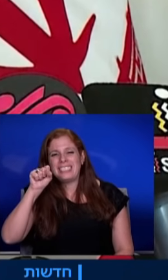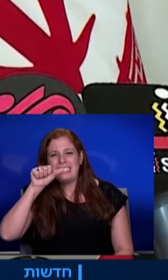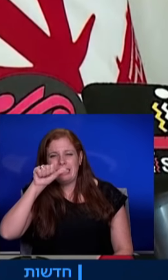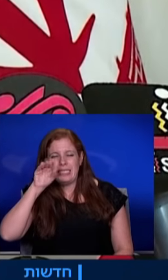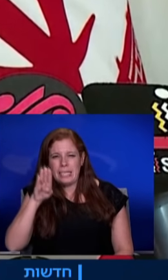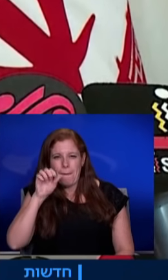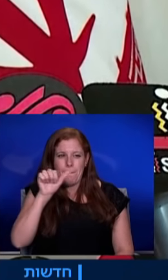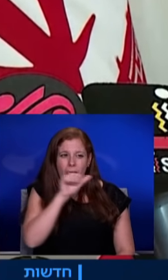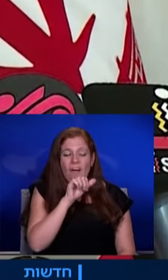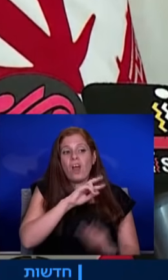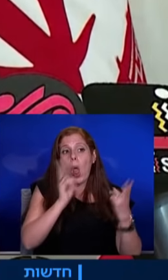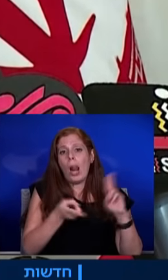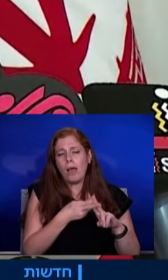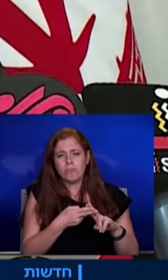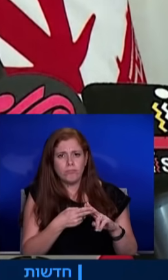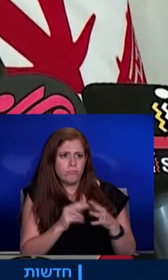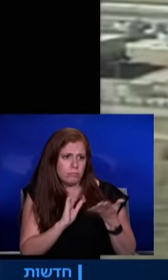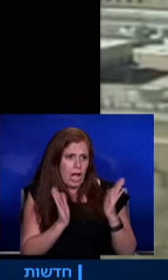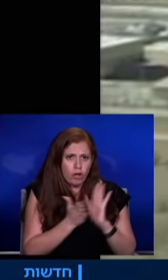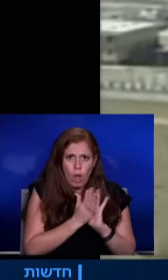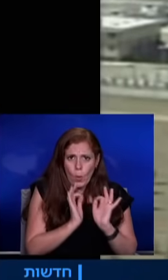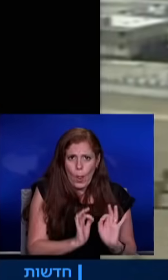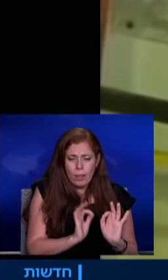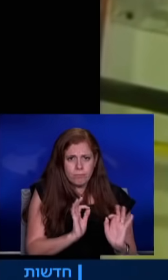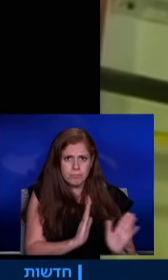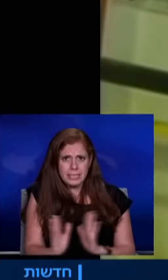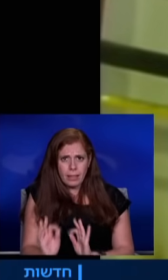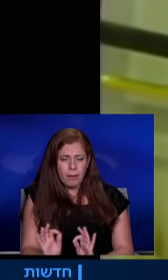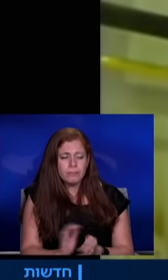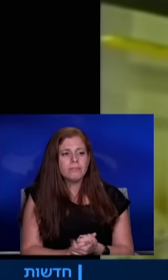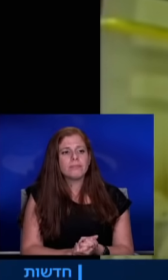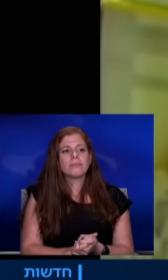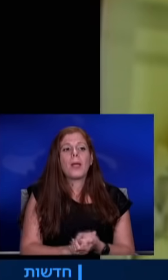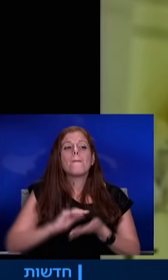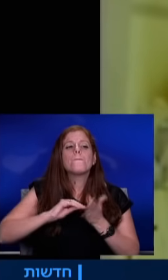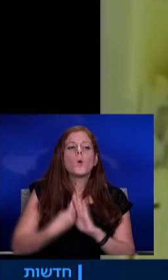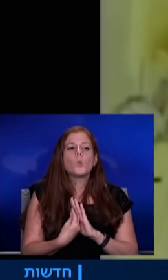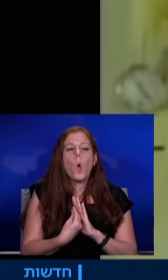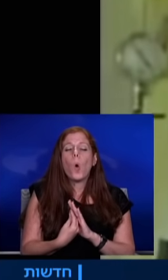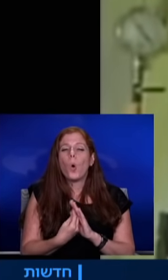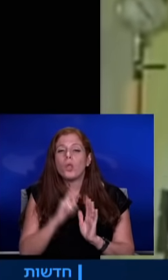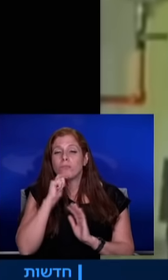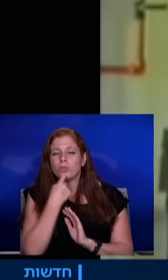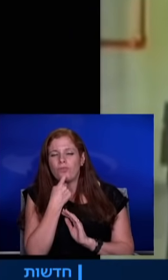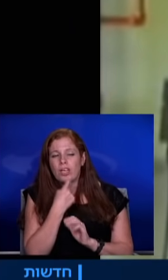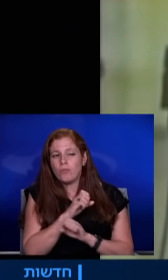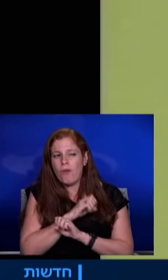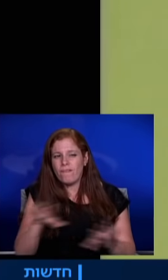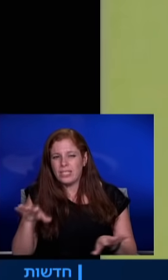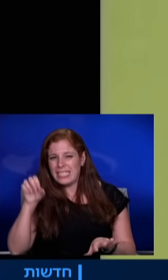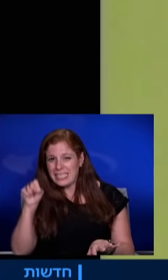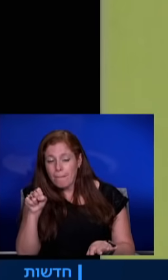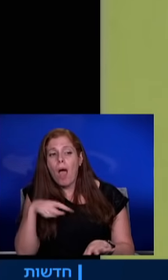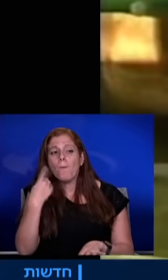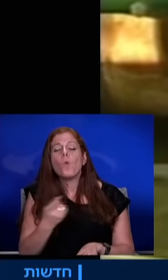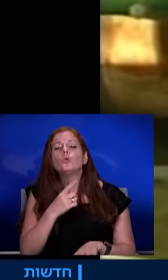world that everything is in order. בדוחות מסווגים שהפיצה סבא בשבוע שעבר, נטען שאיראן